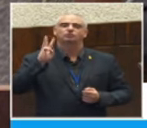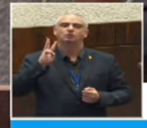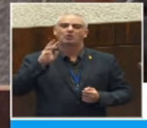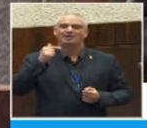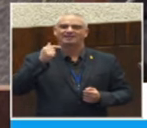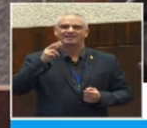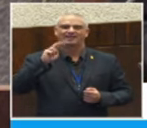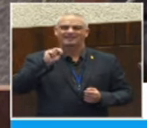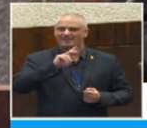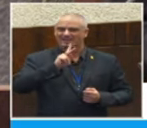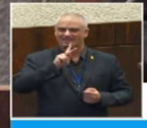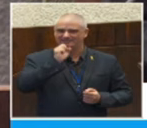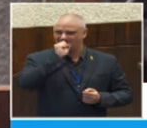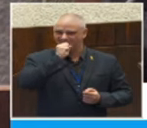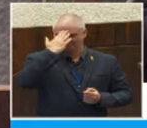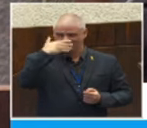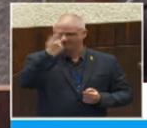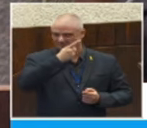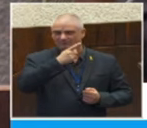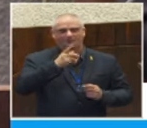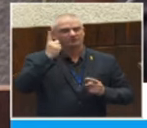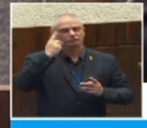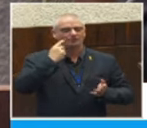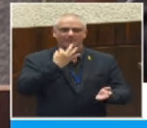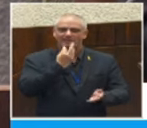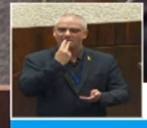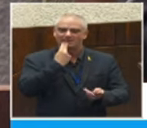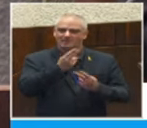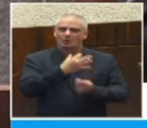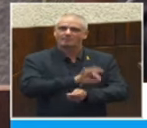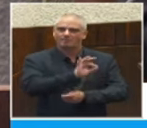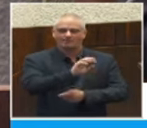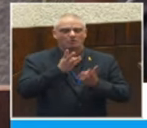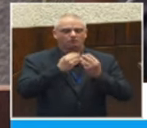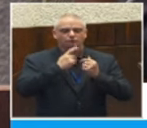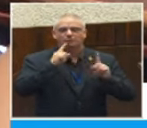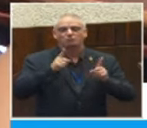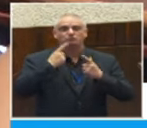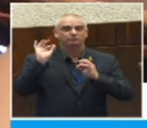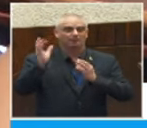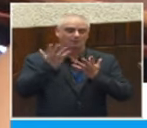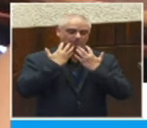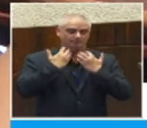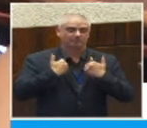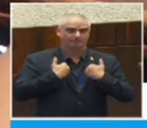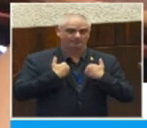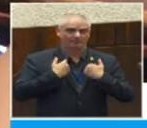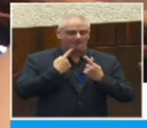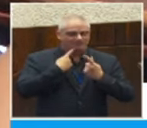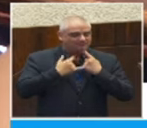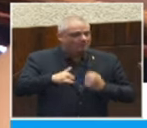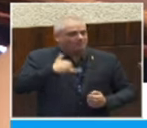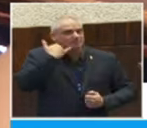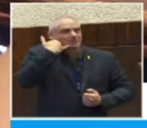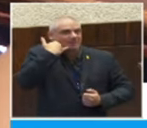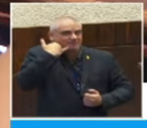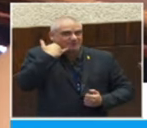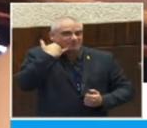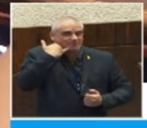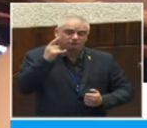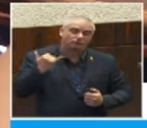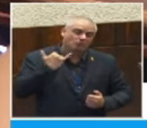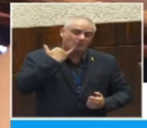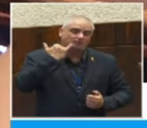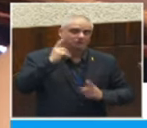דמו, שמשפחתו הנפלאה והמוזיקלית סיפרה לי על שיחת הטלפון שהתקשר הביתה